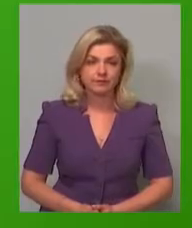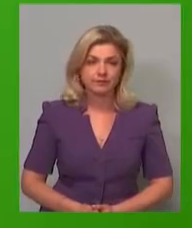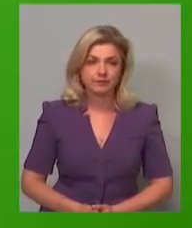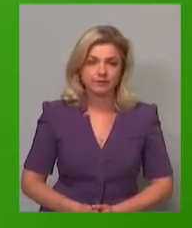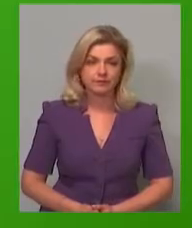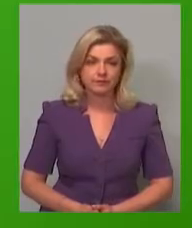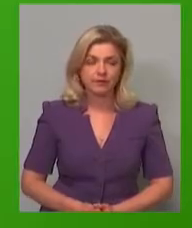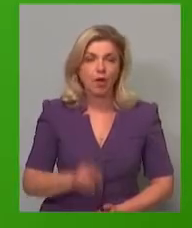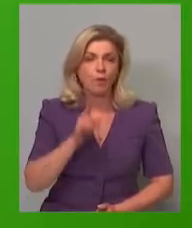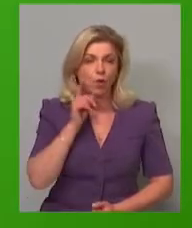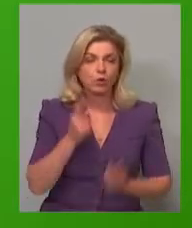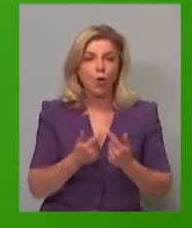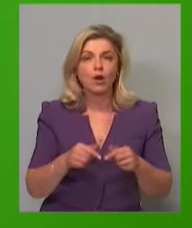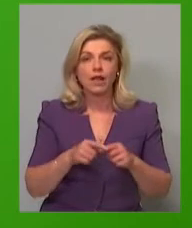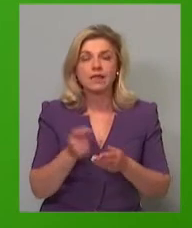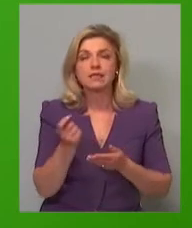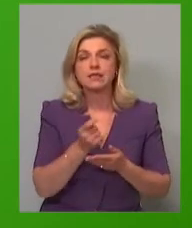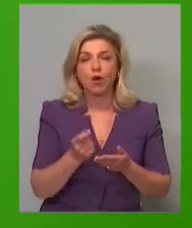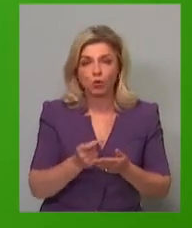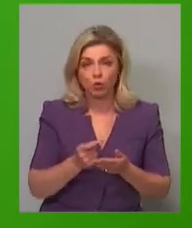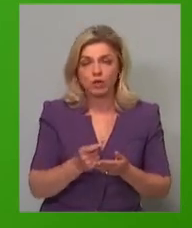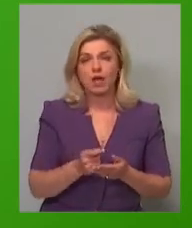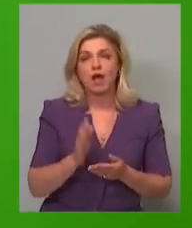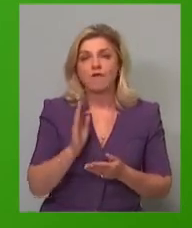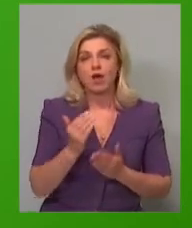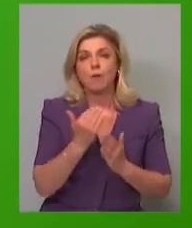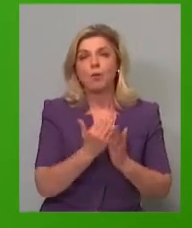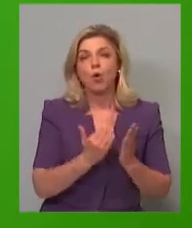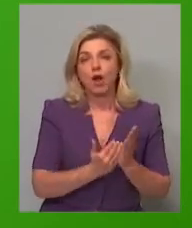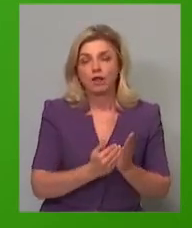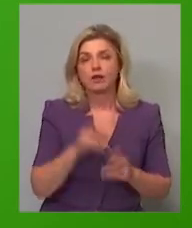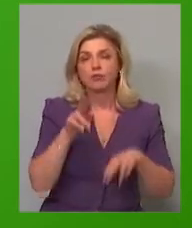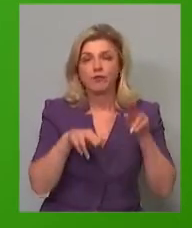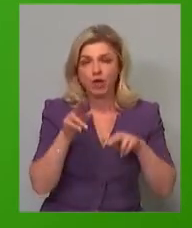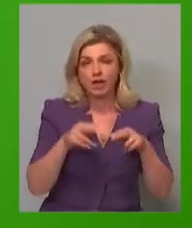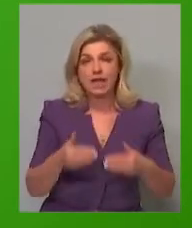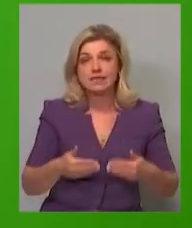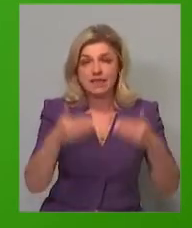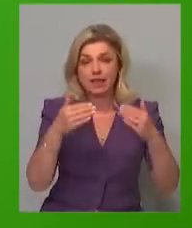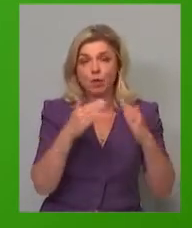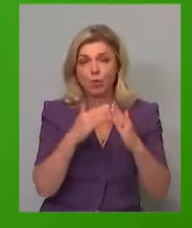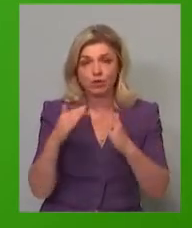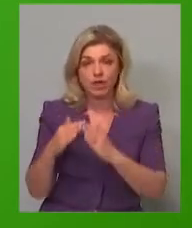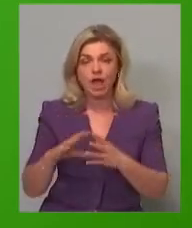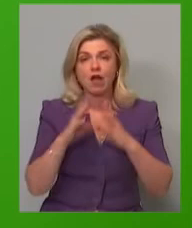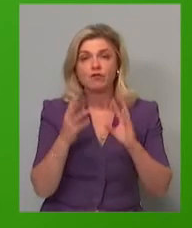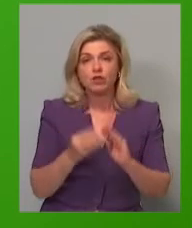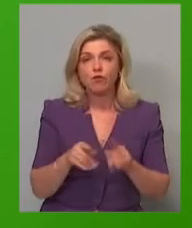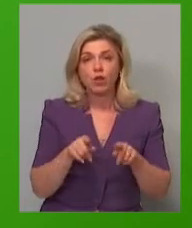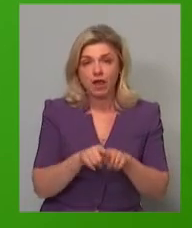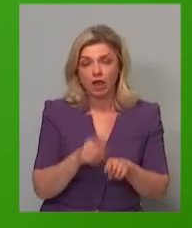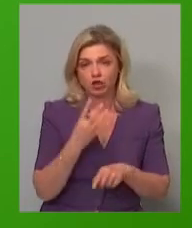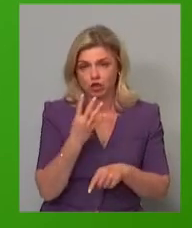Молодіжна організація художників «Саус Гдєтта» в рамках арт-проєкту розфарбовує стіни будівель. Всього в Миколаєві таких робіт вже